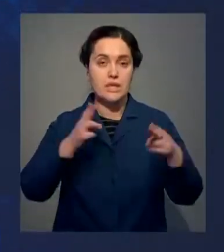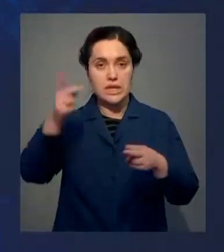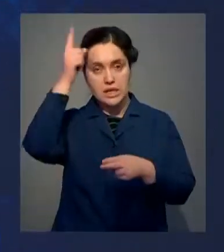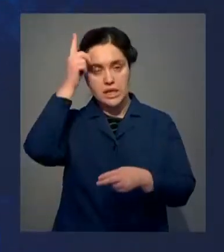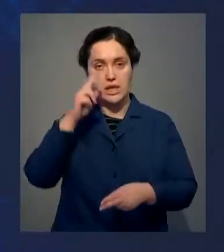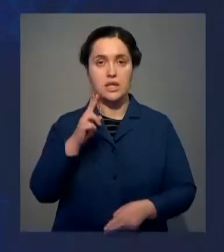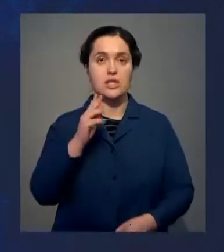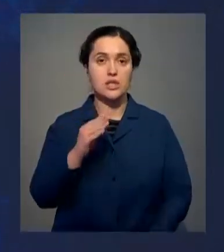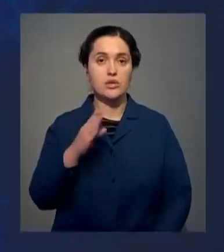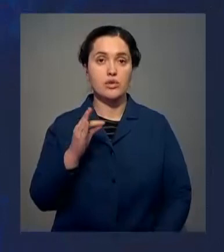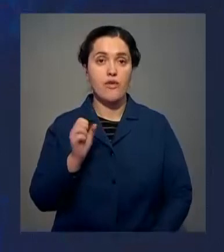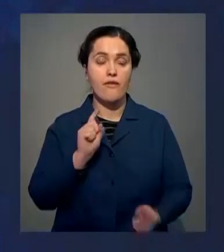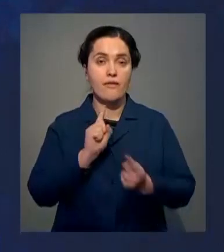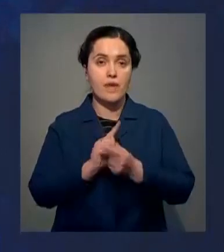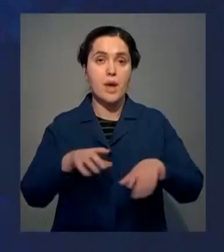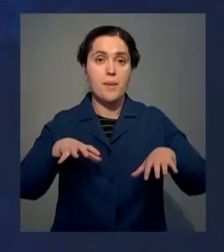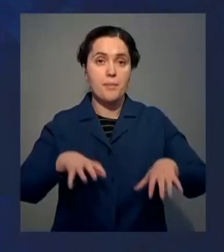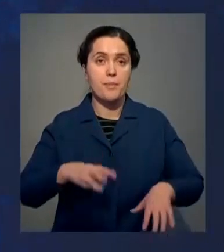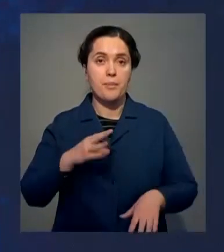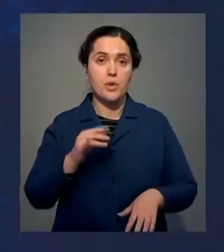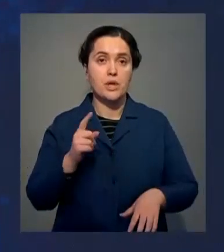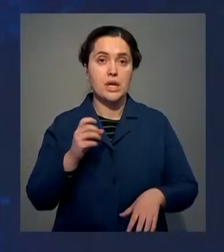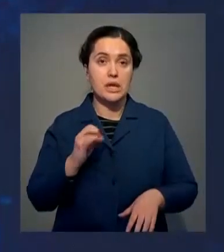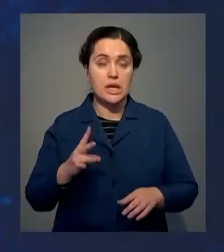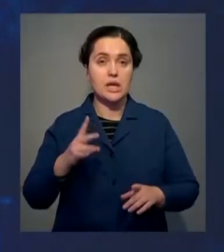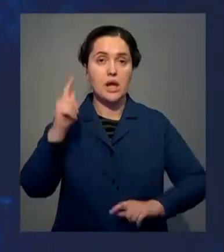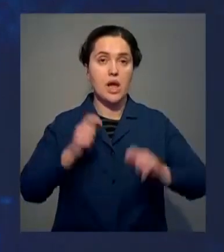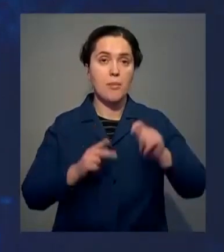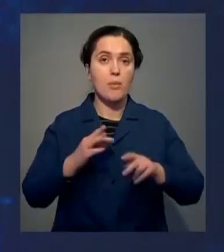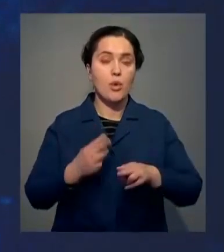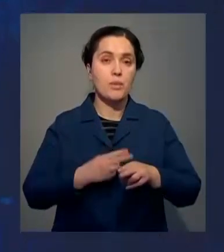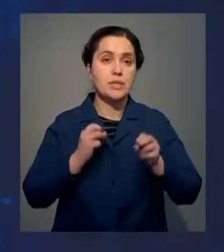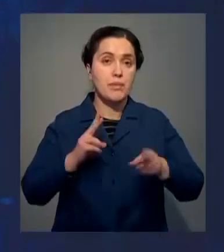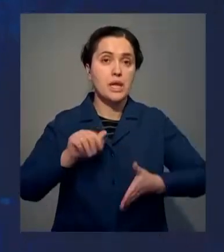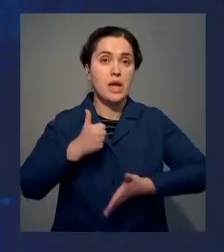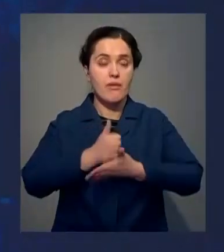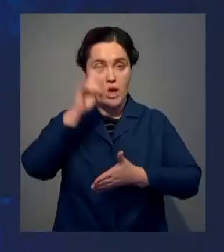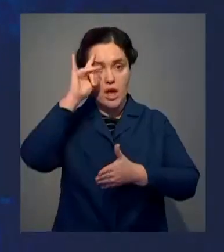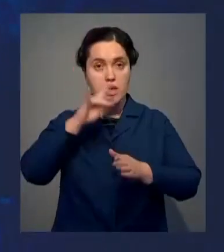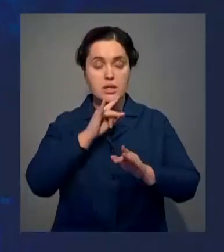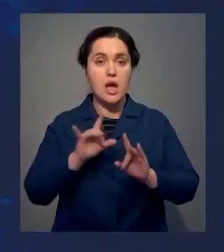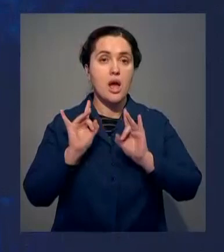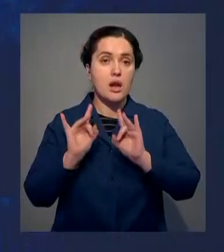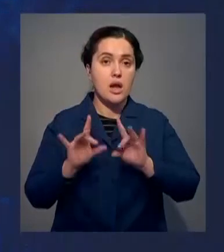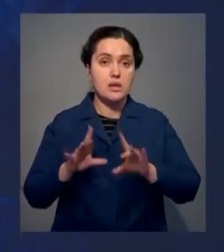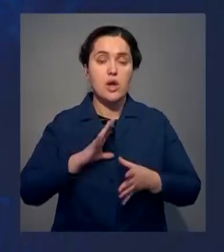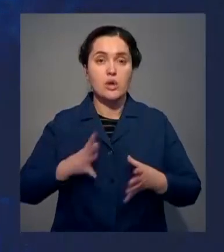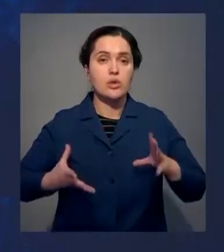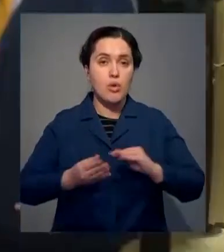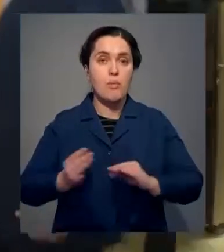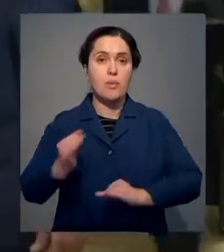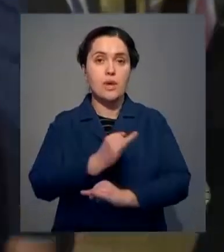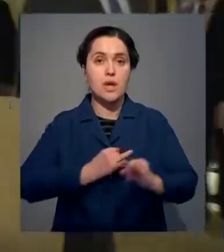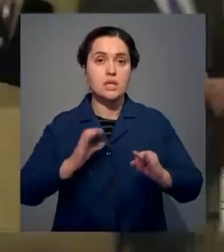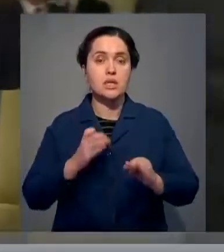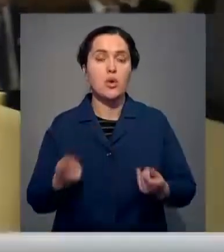Германию Касым-Жомарт Токаев встретился с председателем Мюнхенской конференции по безопасности. Глава Казахстана рассказал Вольфгангу Ишингеру об итогах